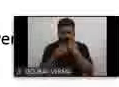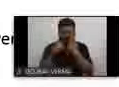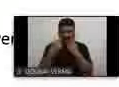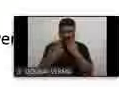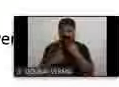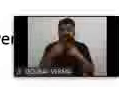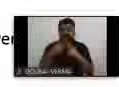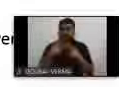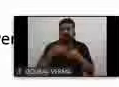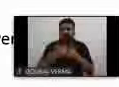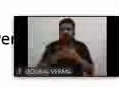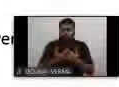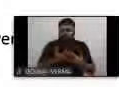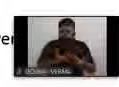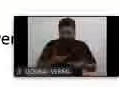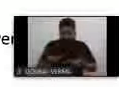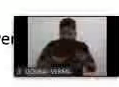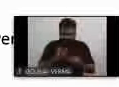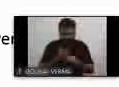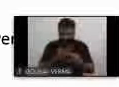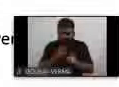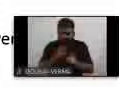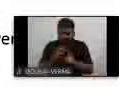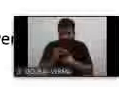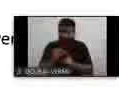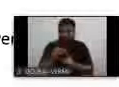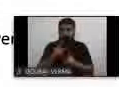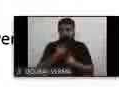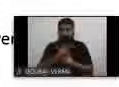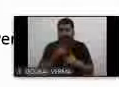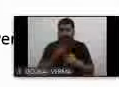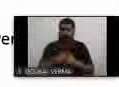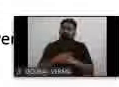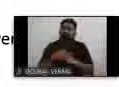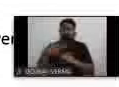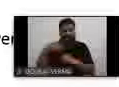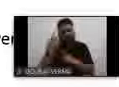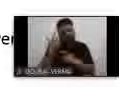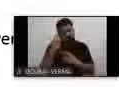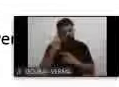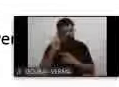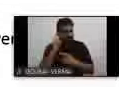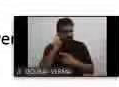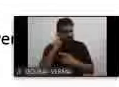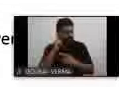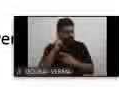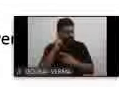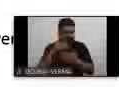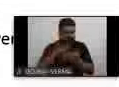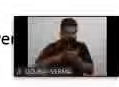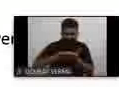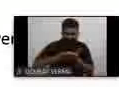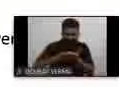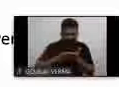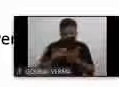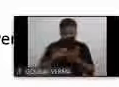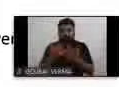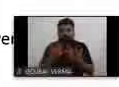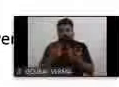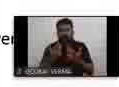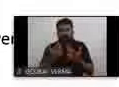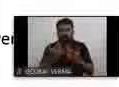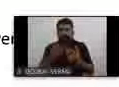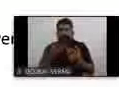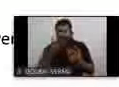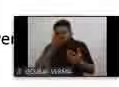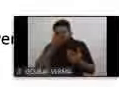बिहेवियर्स टू डेमोन्स्ट्रेट ए माइलस्टोन. हर एक बिहेवियर, वेदर हियरिंग, टच, टैक्टाइल टच स्मेल